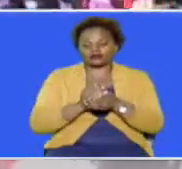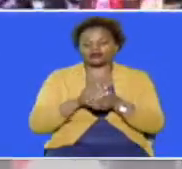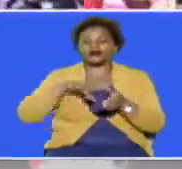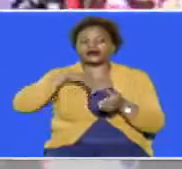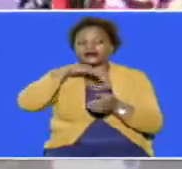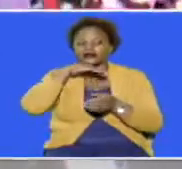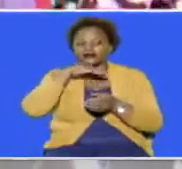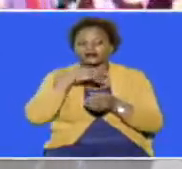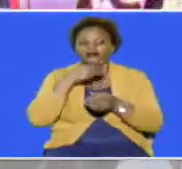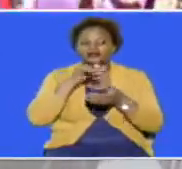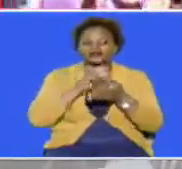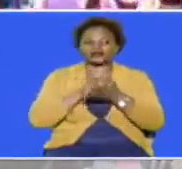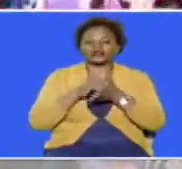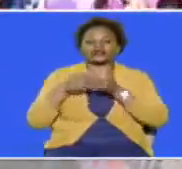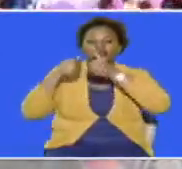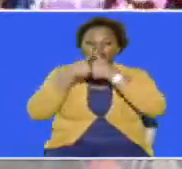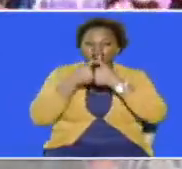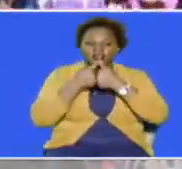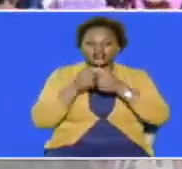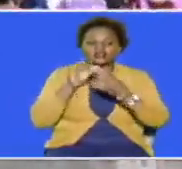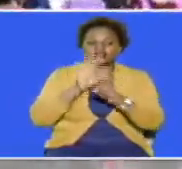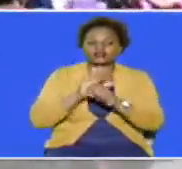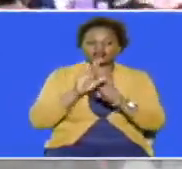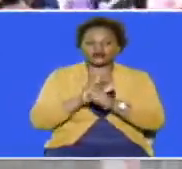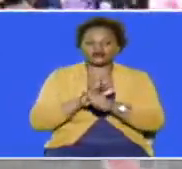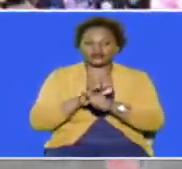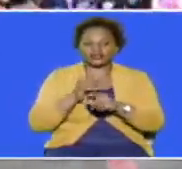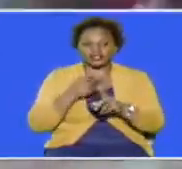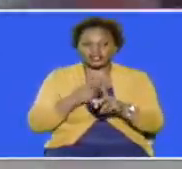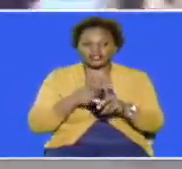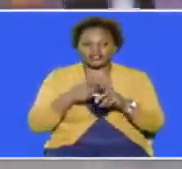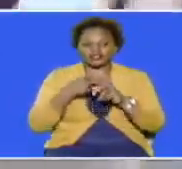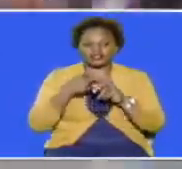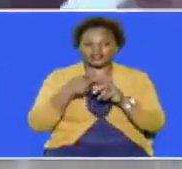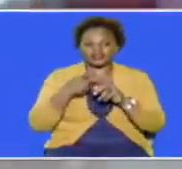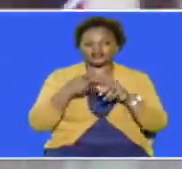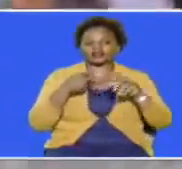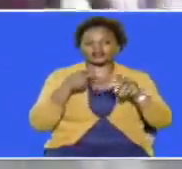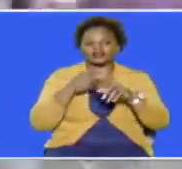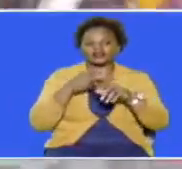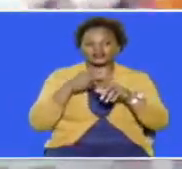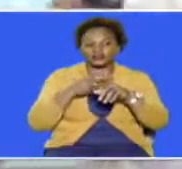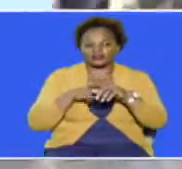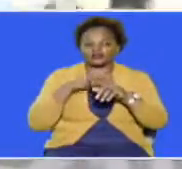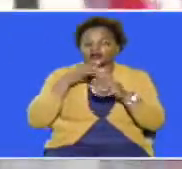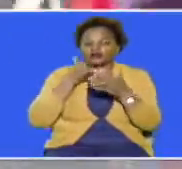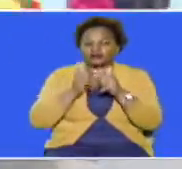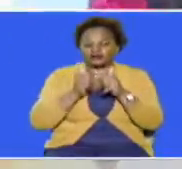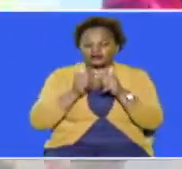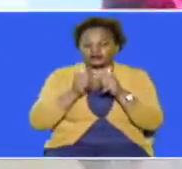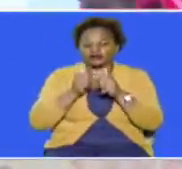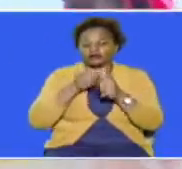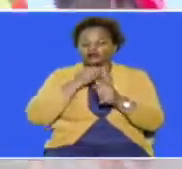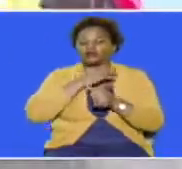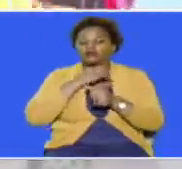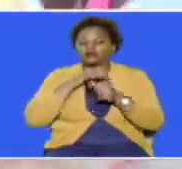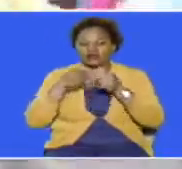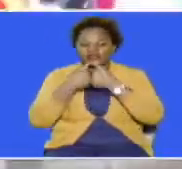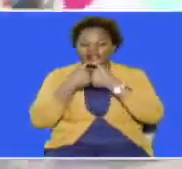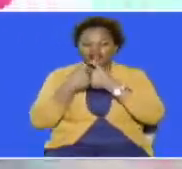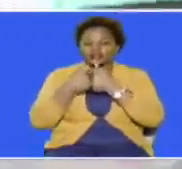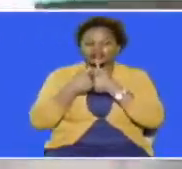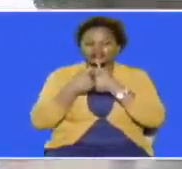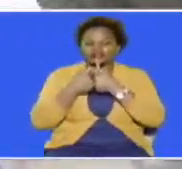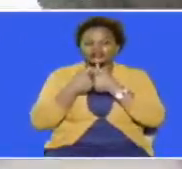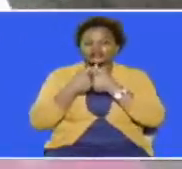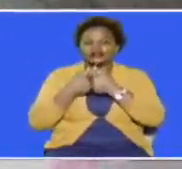Odinga akionekana kukumbana na changamoto zaidi kutoka kwa vyama vingine vinavyolalamikia kile wanachodai kuwa jaribio